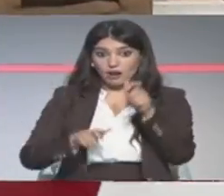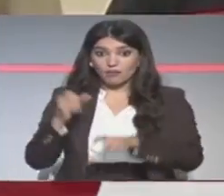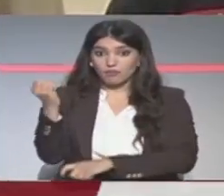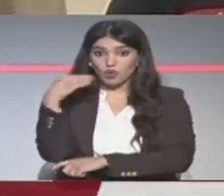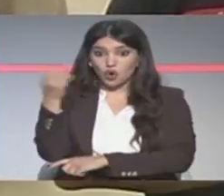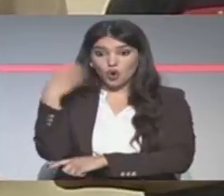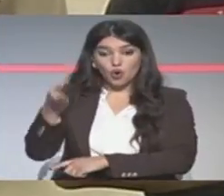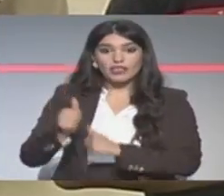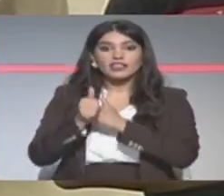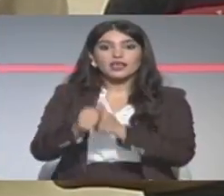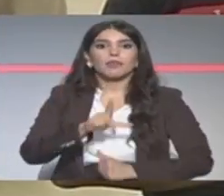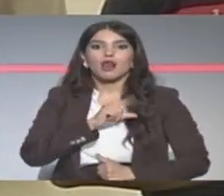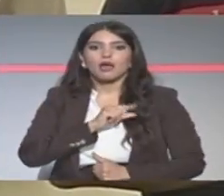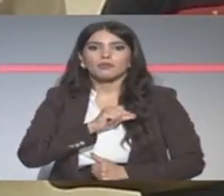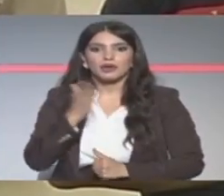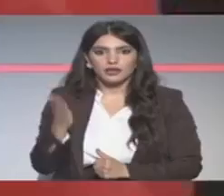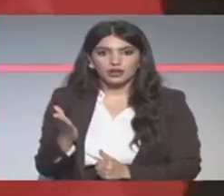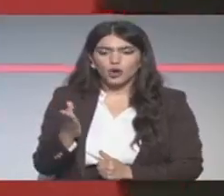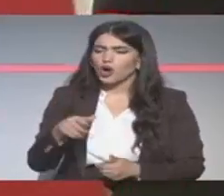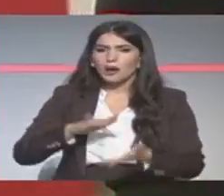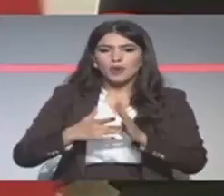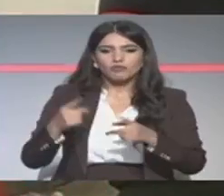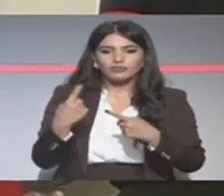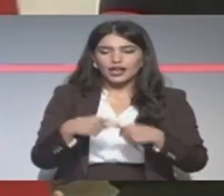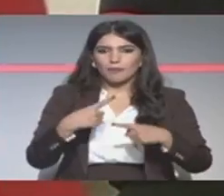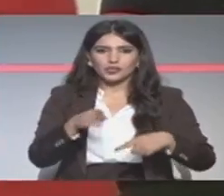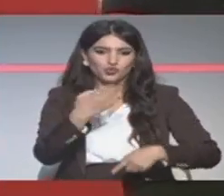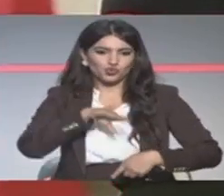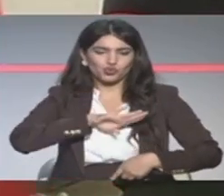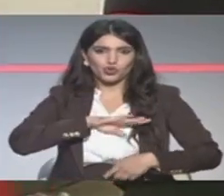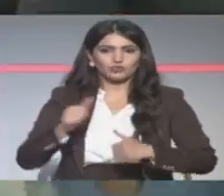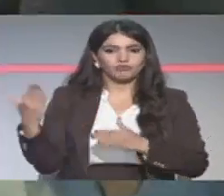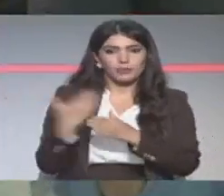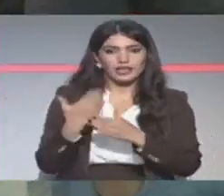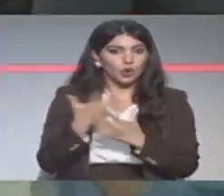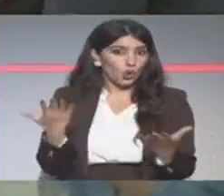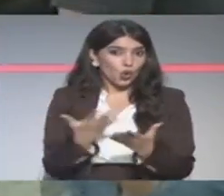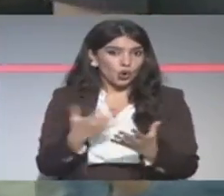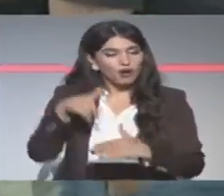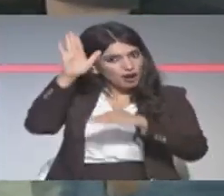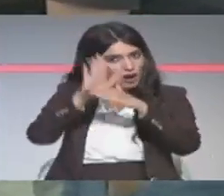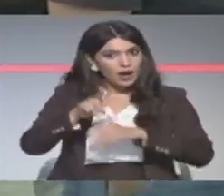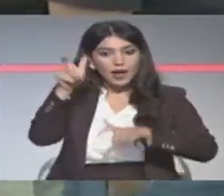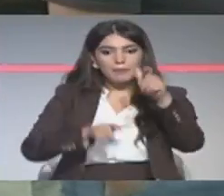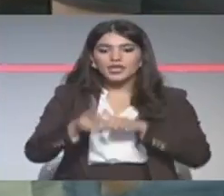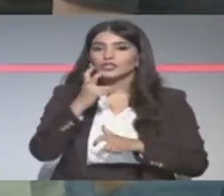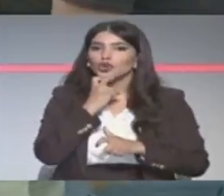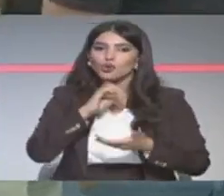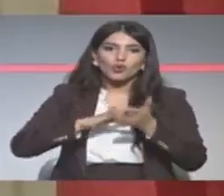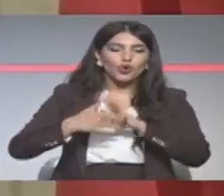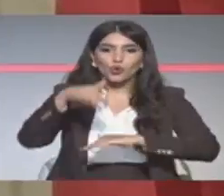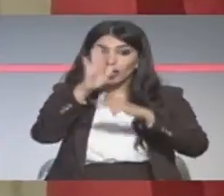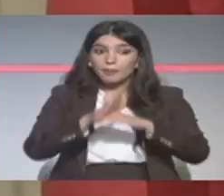سلك أمني يختلف دوره عن باقي الأسلاك، إذ ترتبط تدخلاته بحماية الأرواح